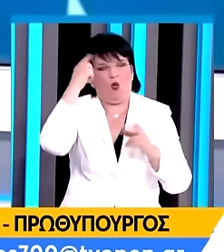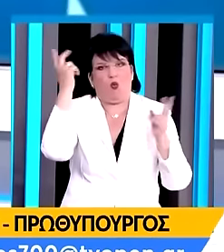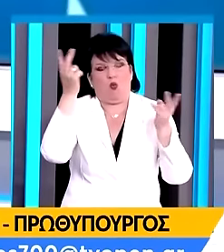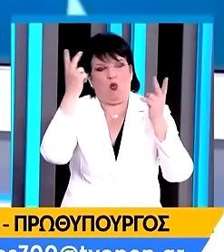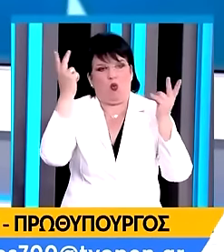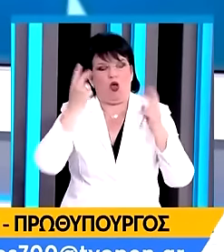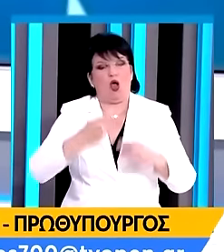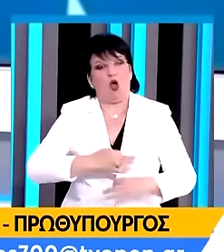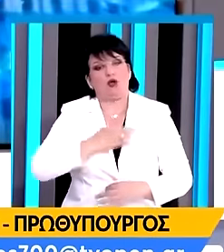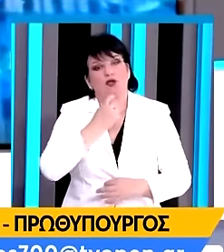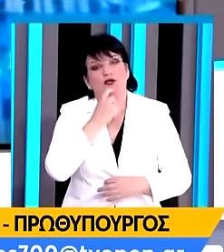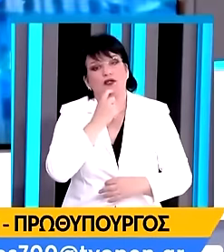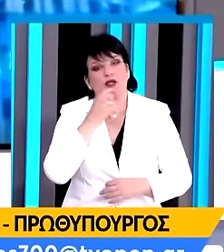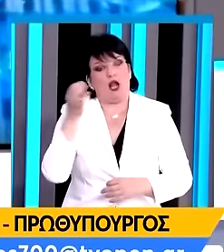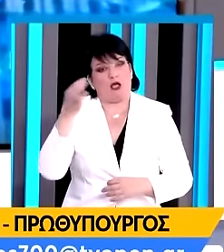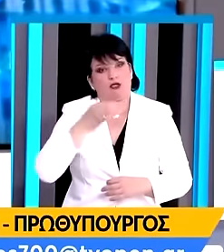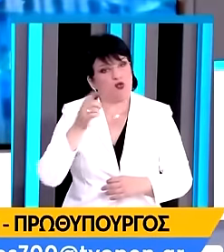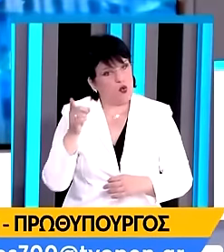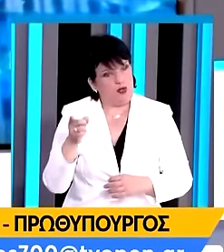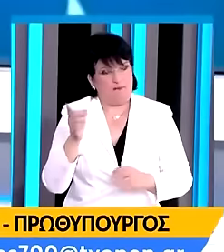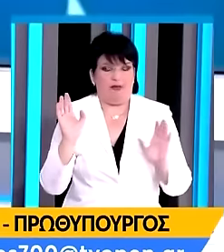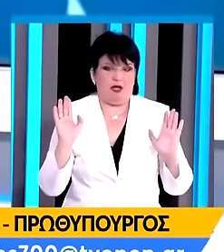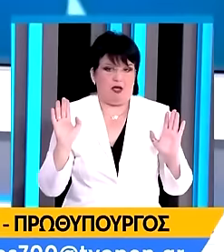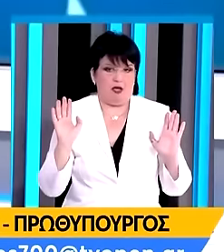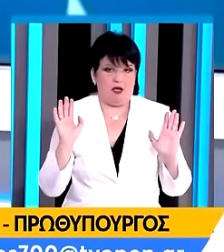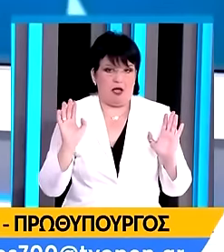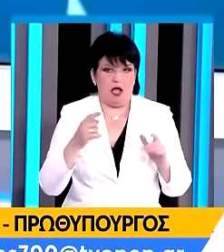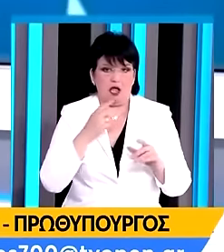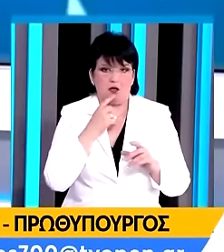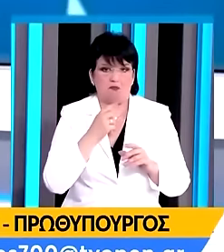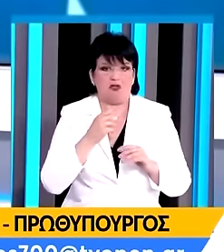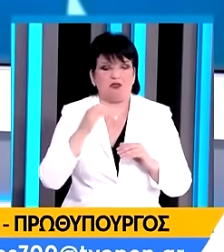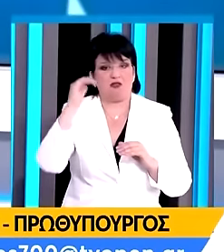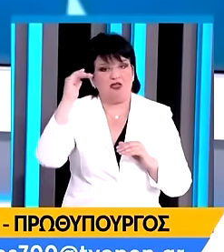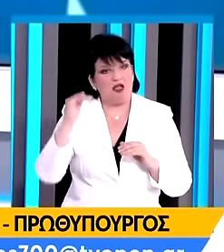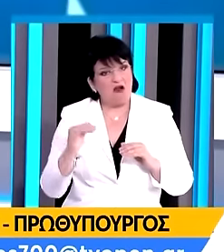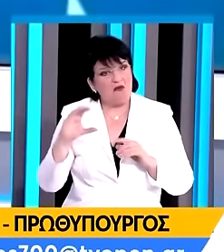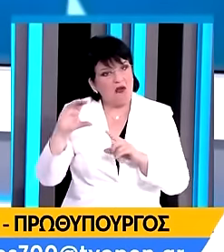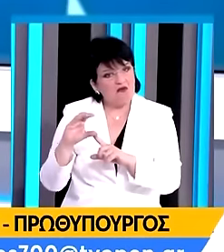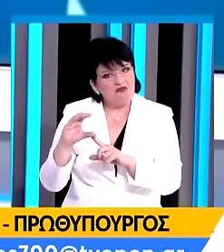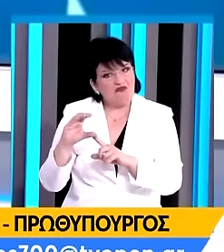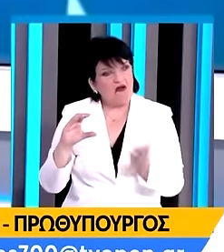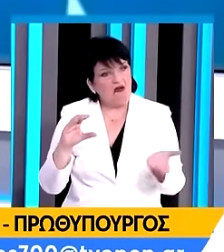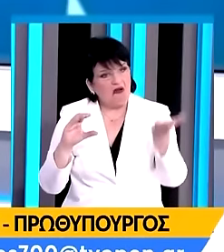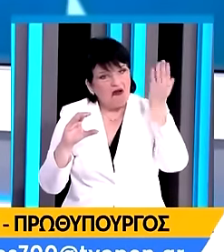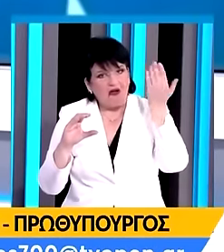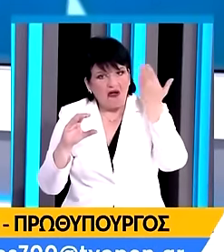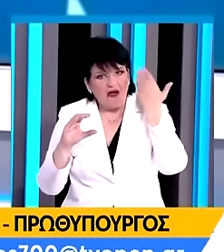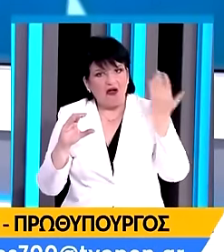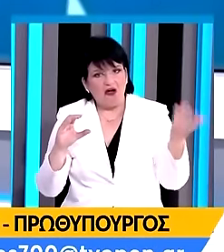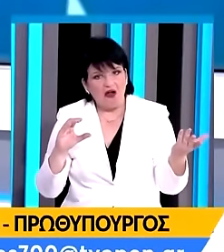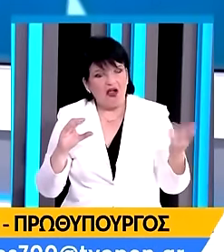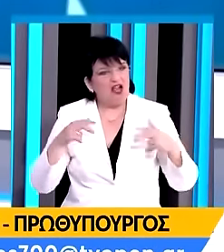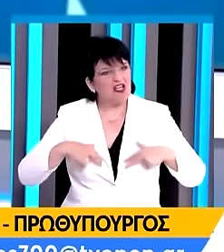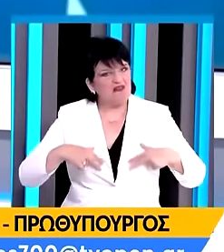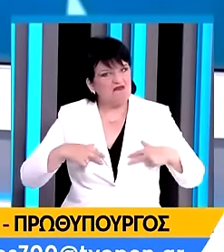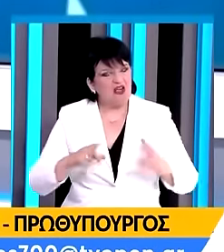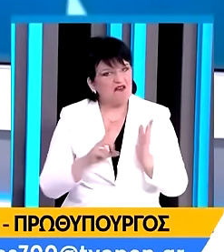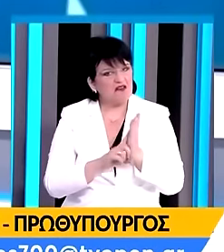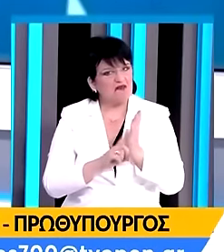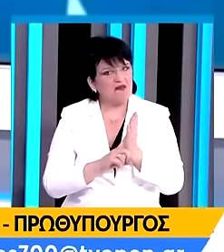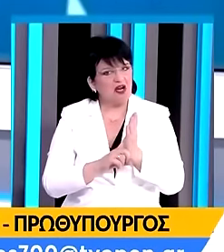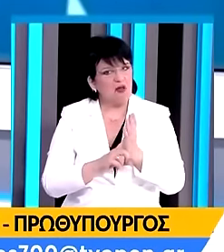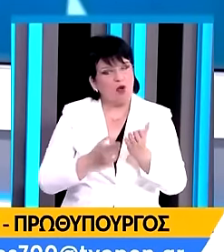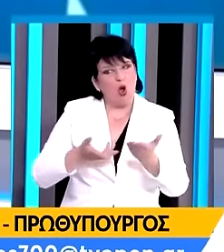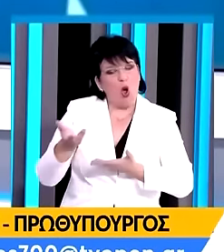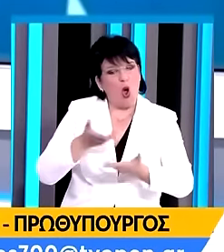Ο κ. Κασελάκης το βράδυ. Δεν αντέχει καν σε κριτική. Δηλαδή θέλουμε εμείς να είναι τα προϊόντα ακριβά. Γιατί? Ποια χώρα, ποια κυβέρνηση μπορεί να θέλει. Ότι